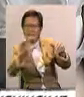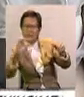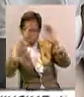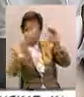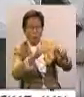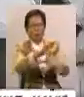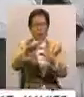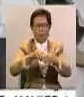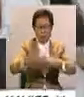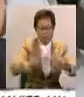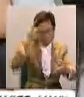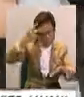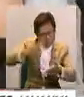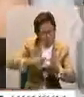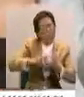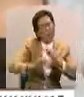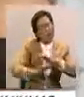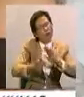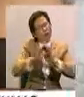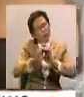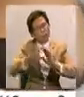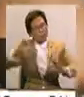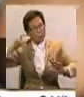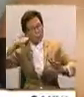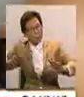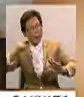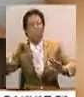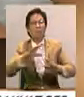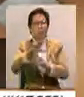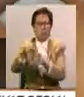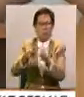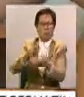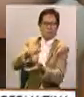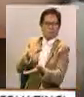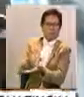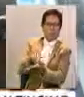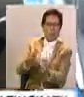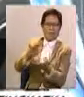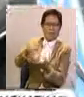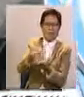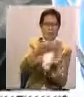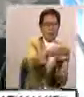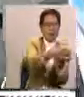yang termasuk proses mengenalpasti elemen seperti manipulasi dan penglibatan orang tengah serta